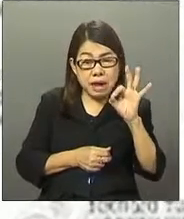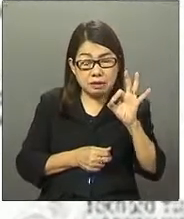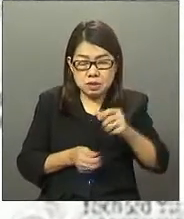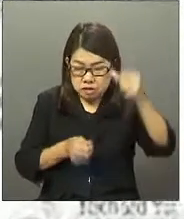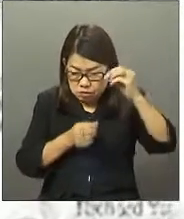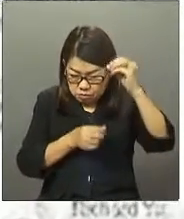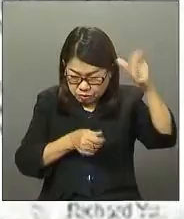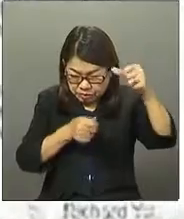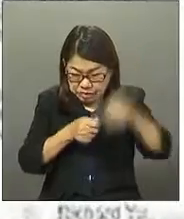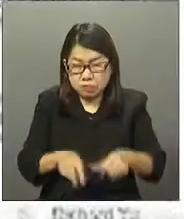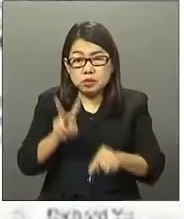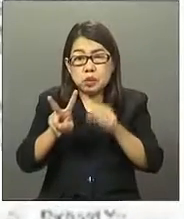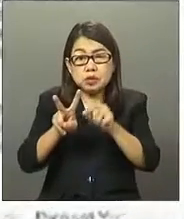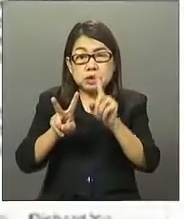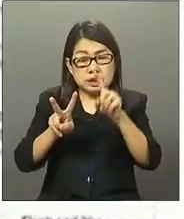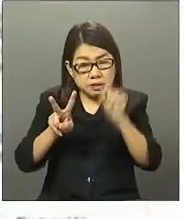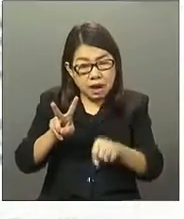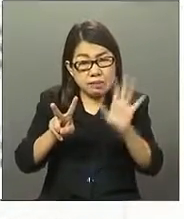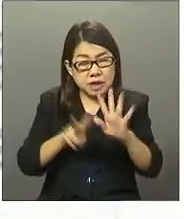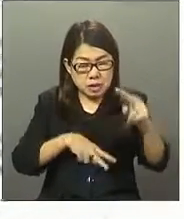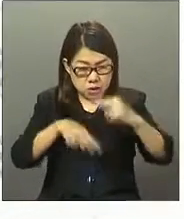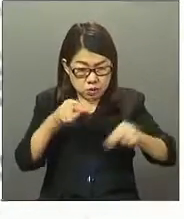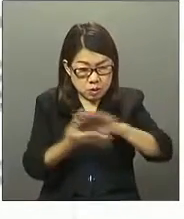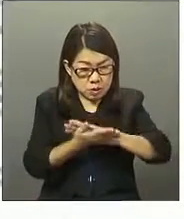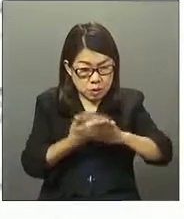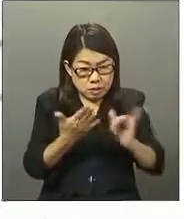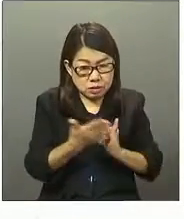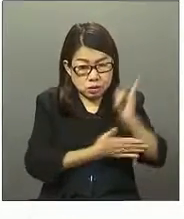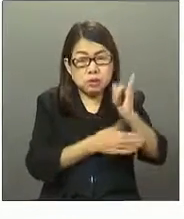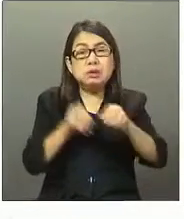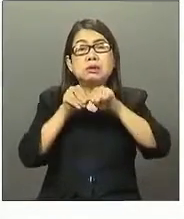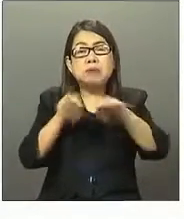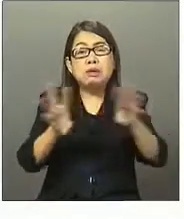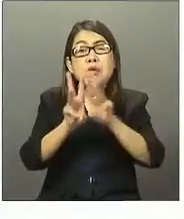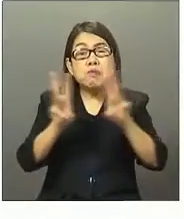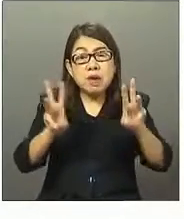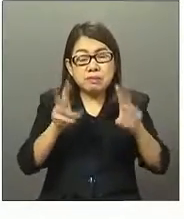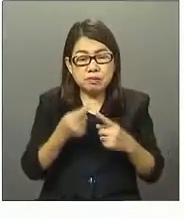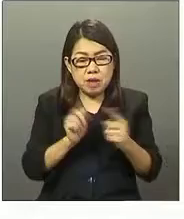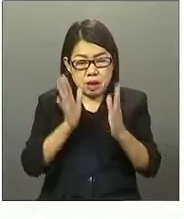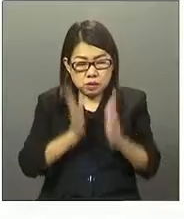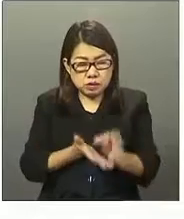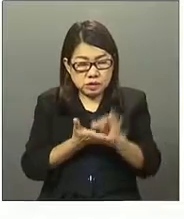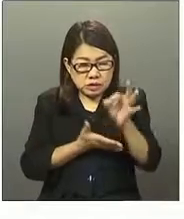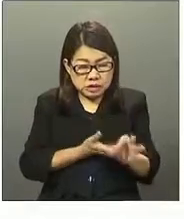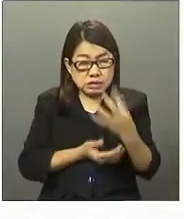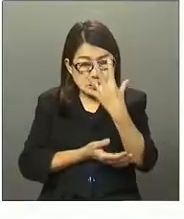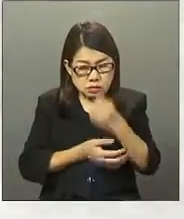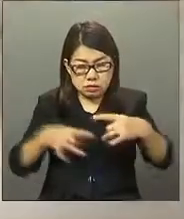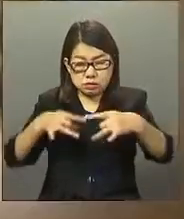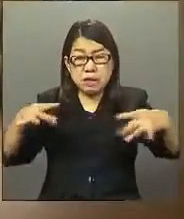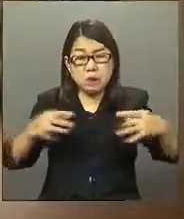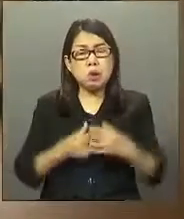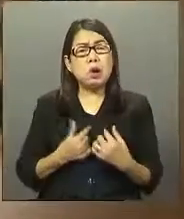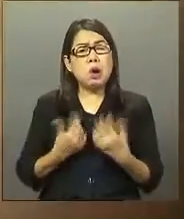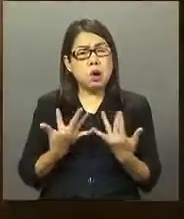เมื่อตรวจสอบเสร็จสิ้นแล้วจะนำลงหน้าเว็บไซต์อีกครั้งส่วนการชดเชยลูกค้าหัวเว่ยขณะนี้ยังไม่มีมาตร